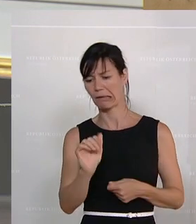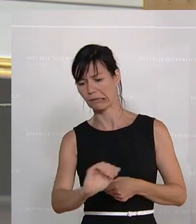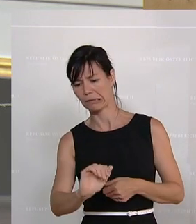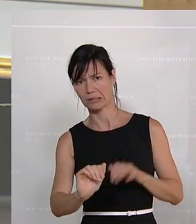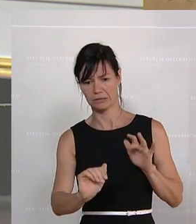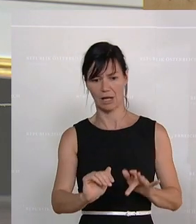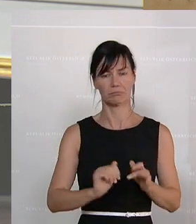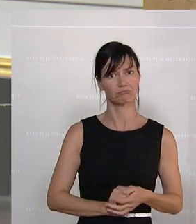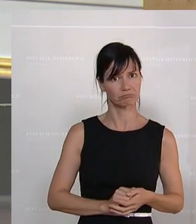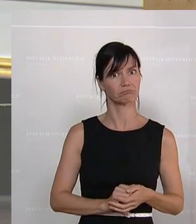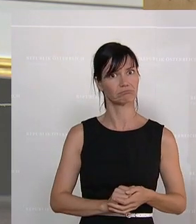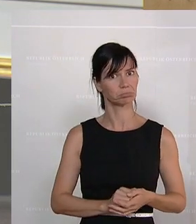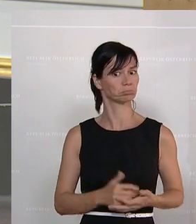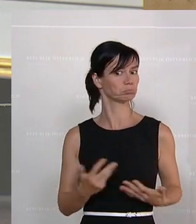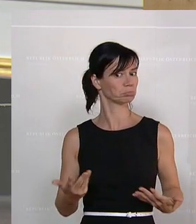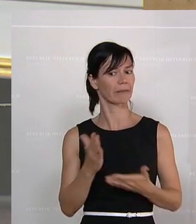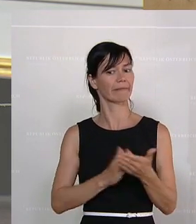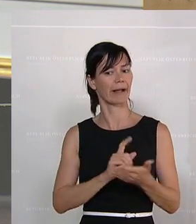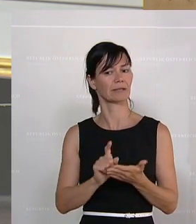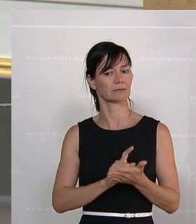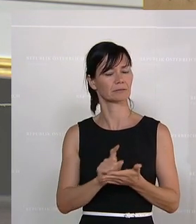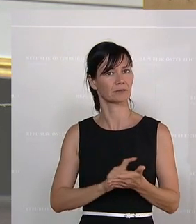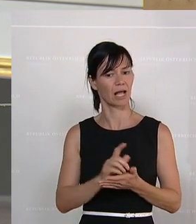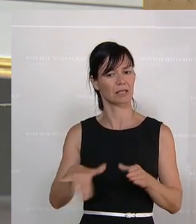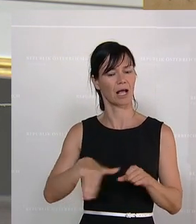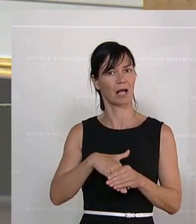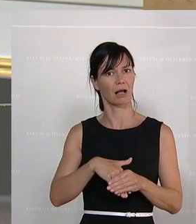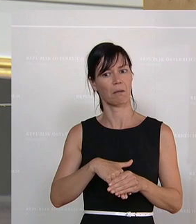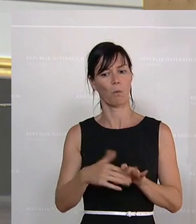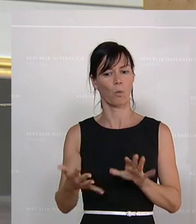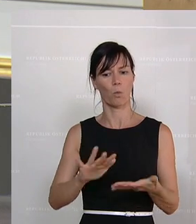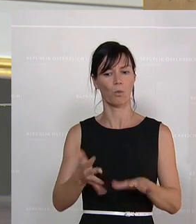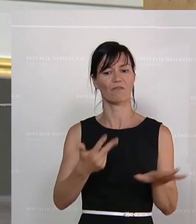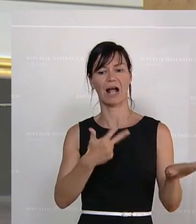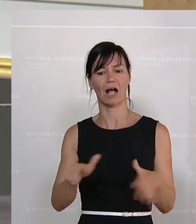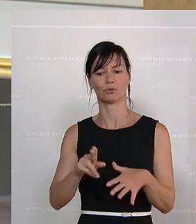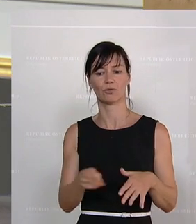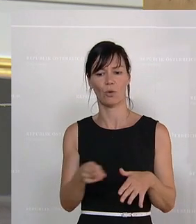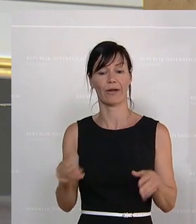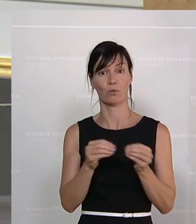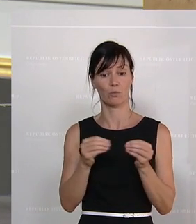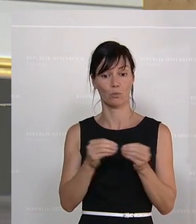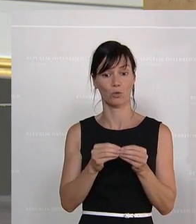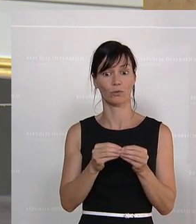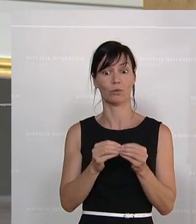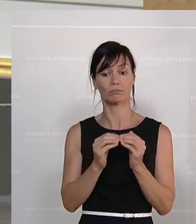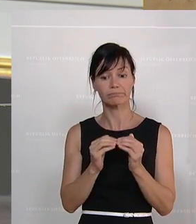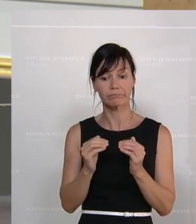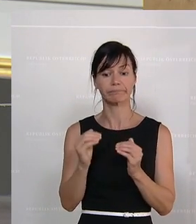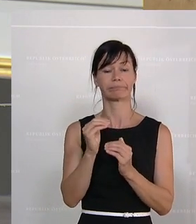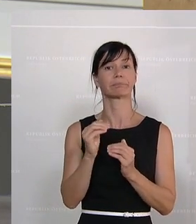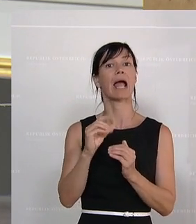sie ist teilzeit angestellt verdienten etwa 800 euro brutto erhält eine aufstockung bis zumindest